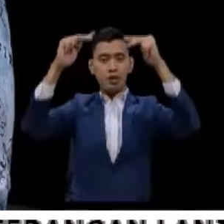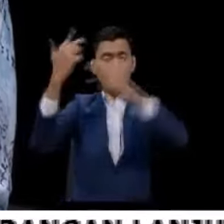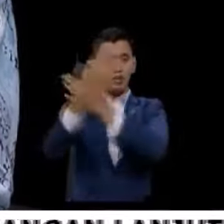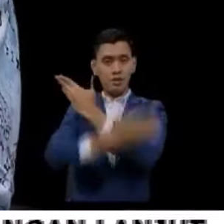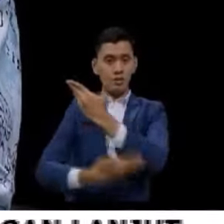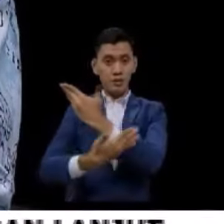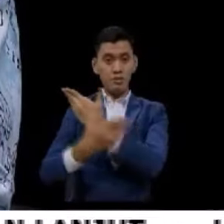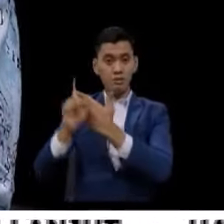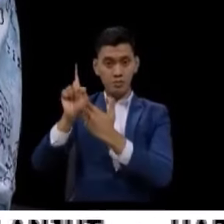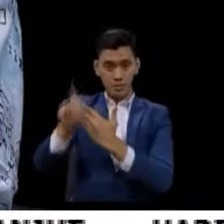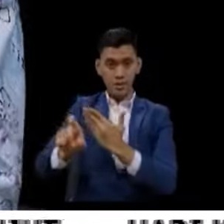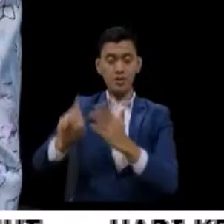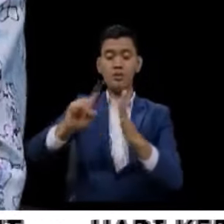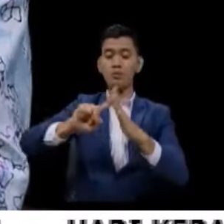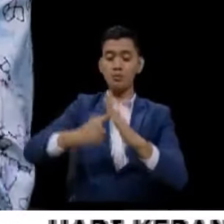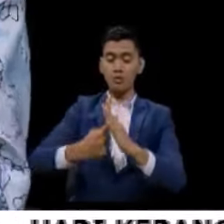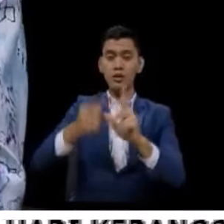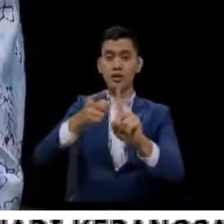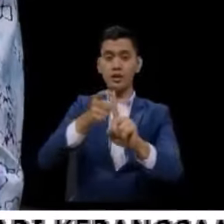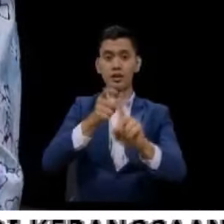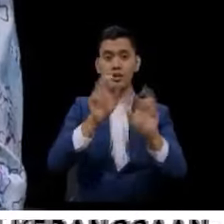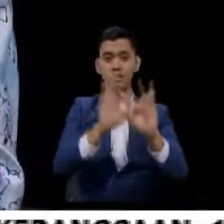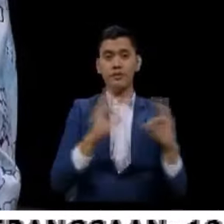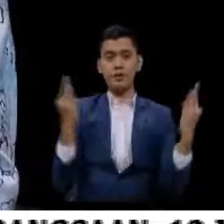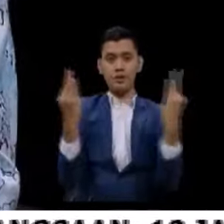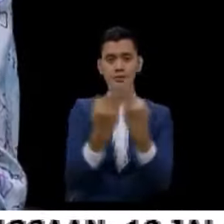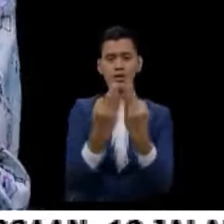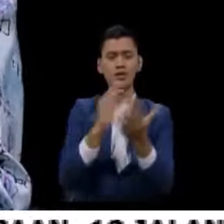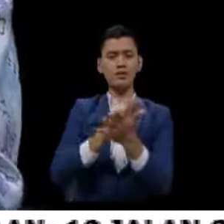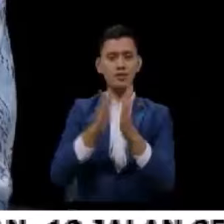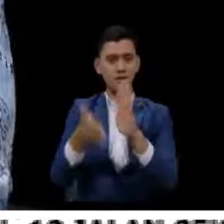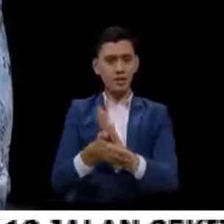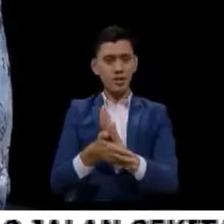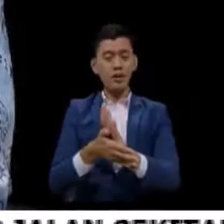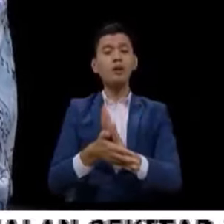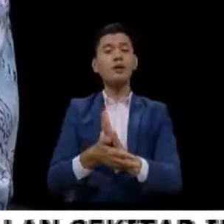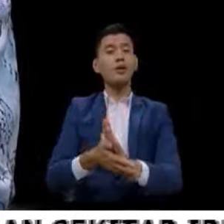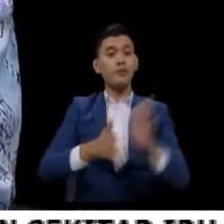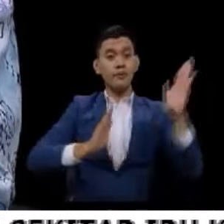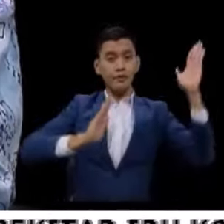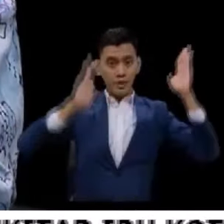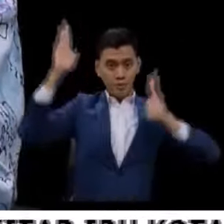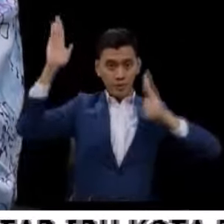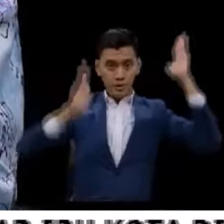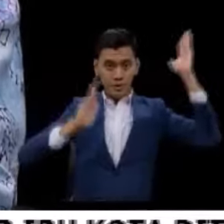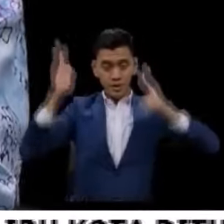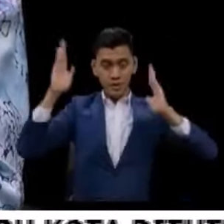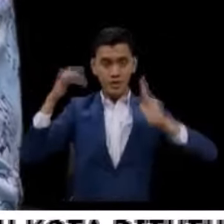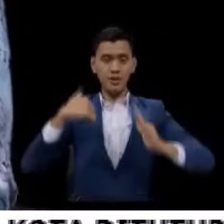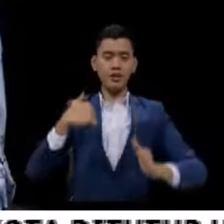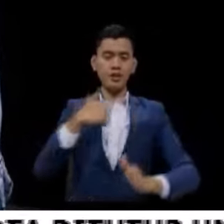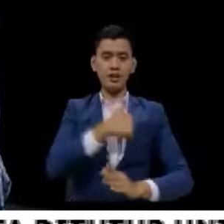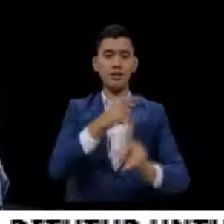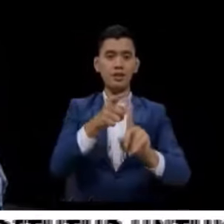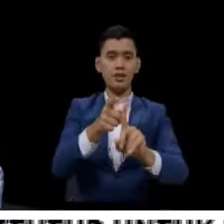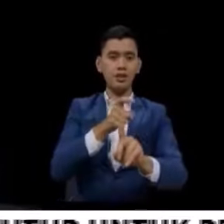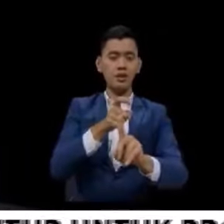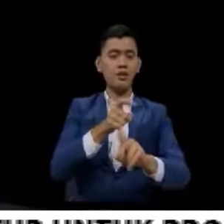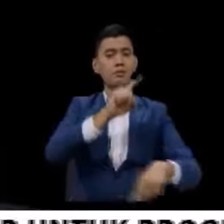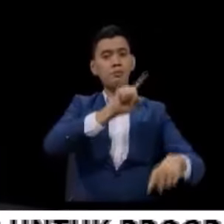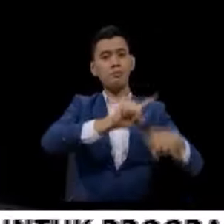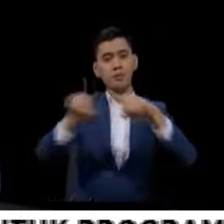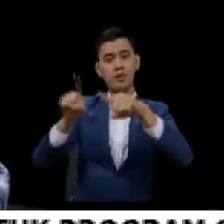keluarga dulu maka orang kontek mediciani pula bluesbug logam Esia yang kita terdiri dari kalangan